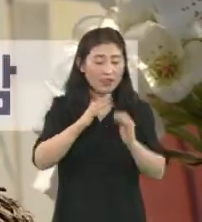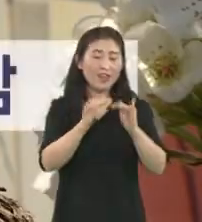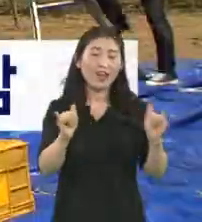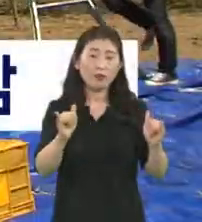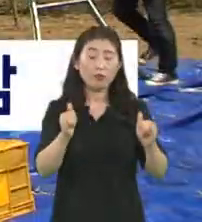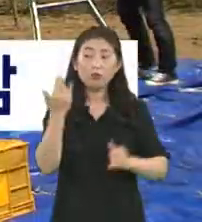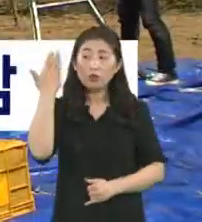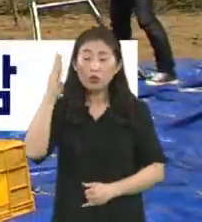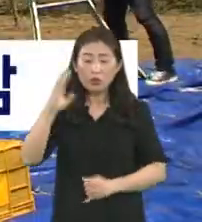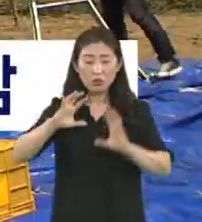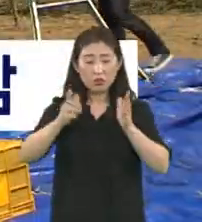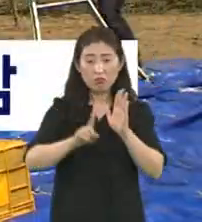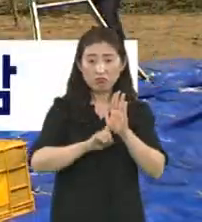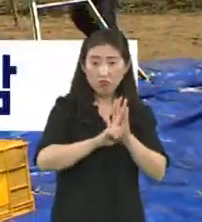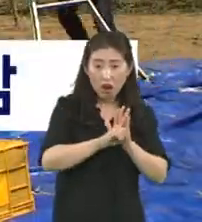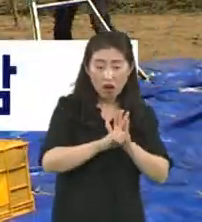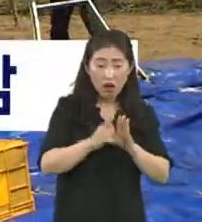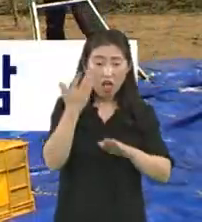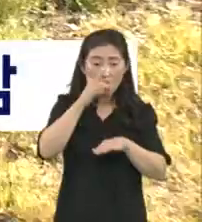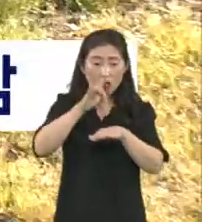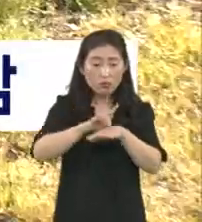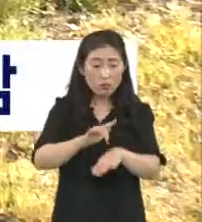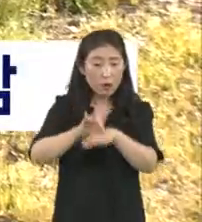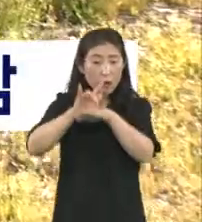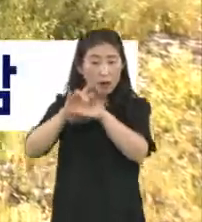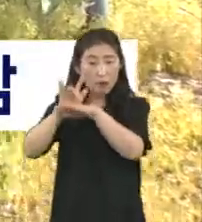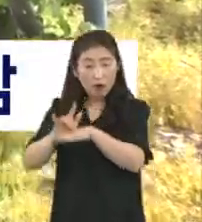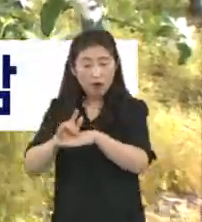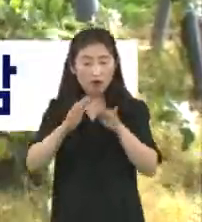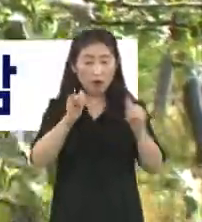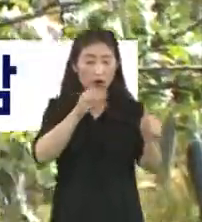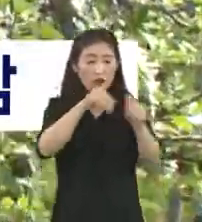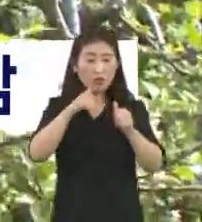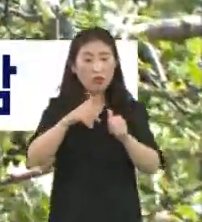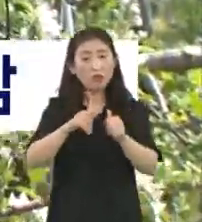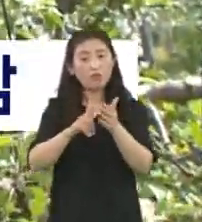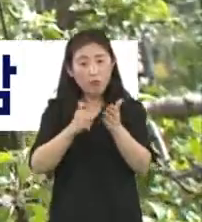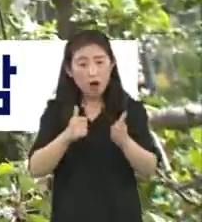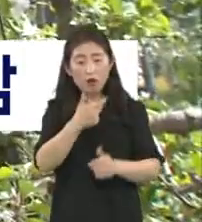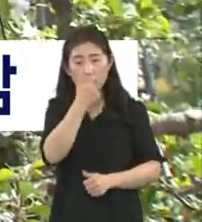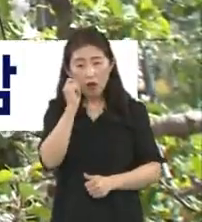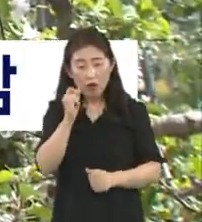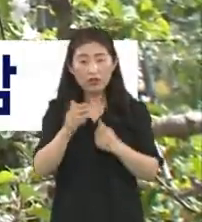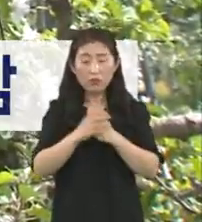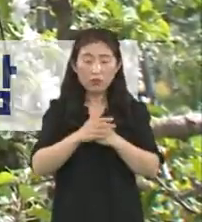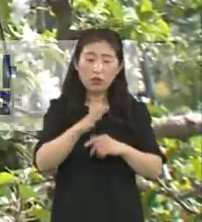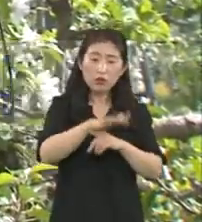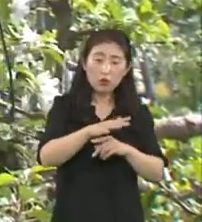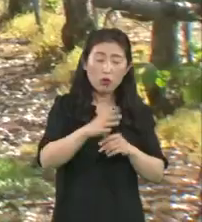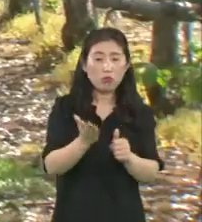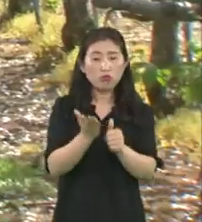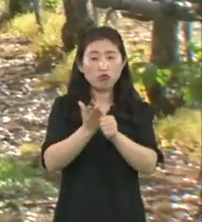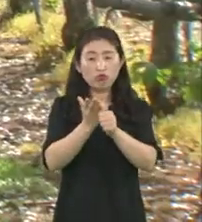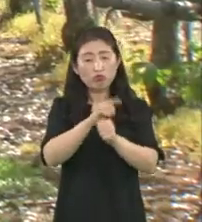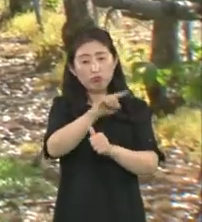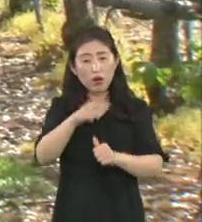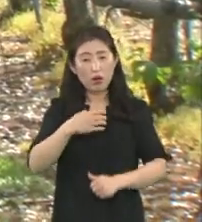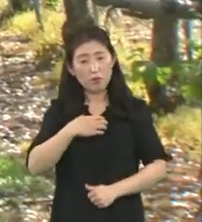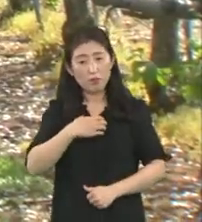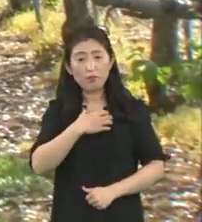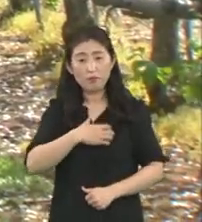하지만 최근 기상이변으로 꿀벌이 자취를 감추고 있는 데다 일손난이 심화되면서 농촌의 위기감이 커졌습니다.